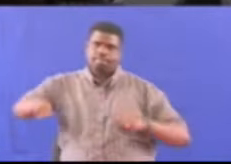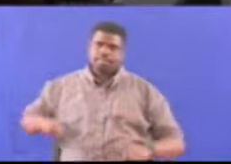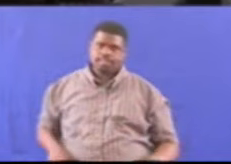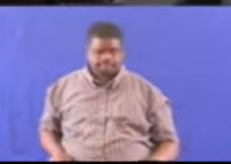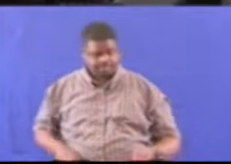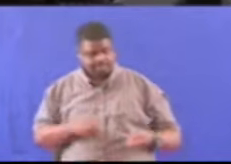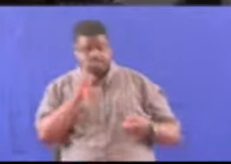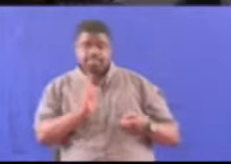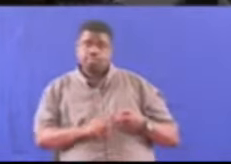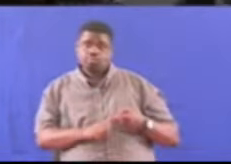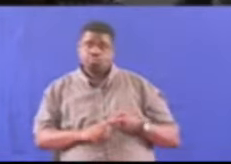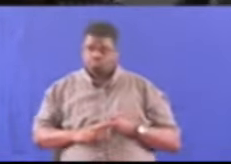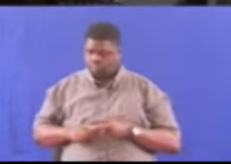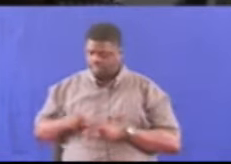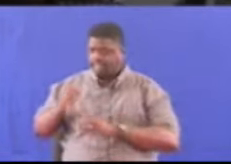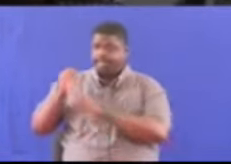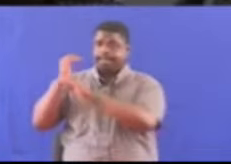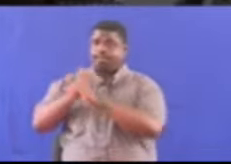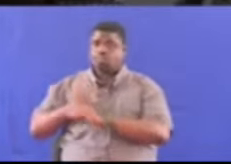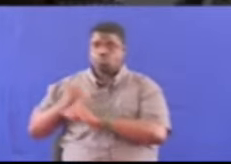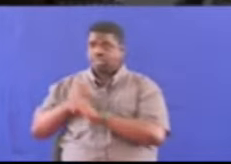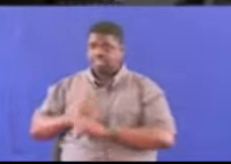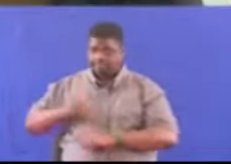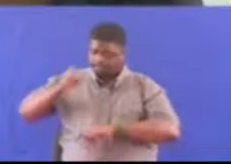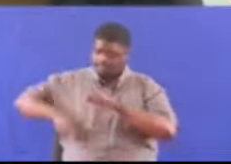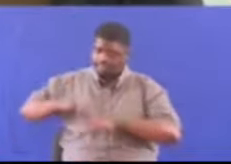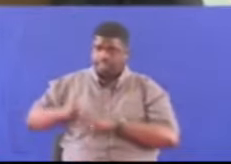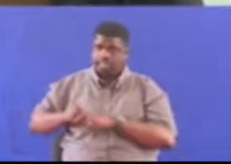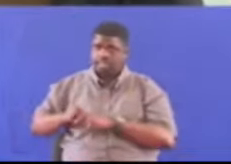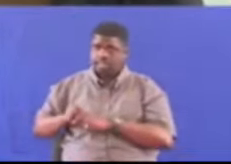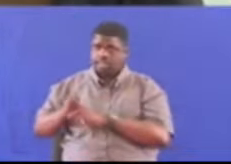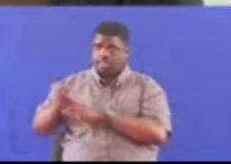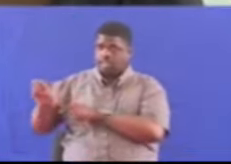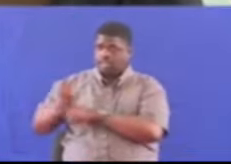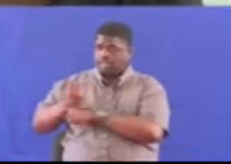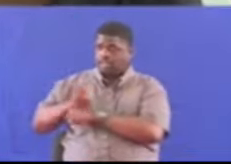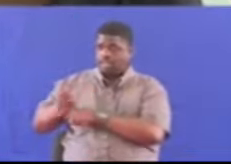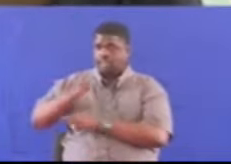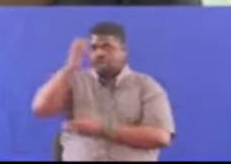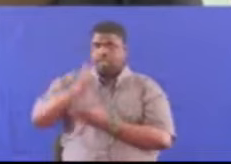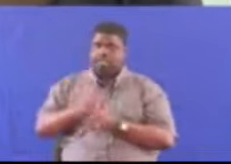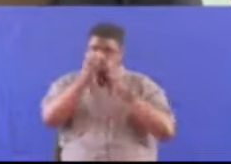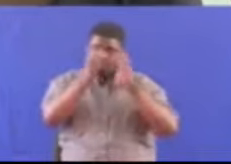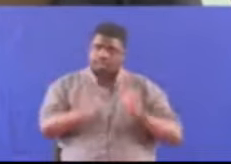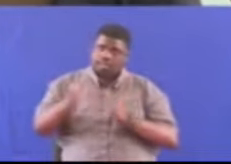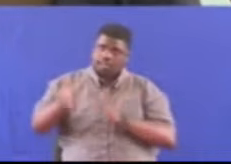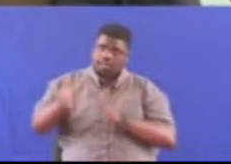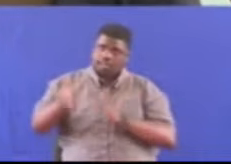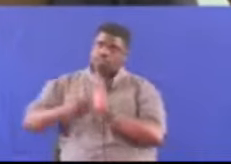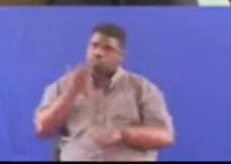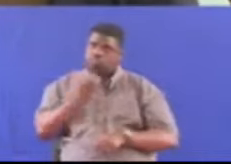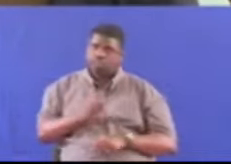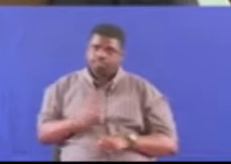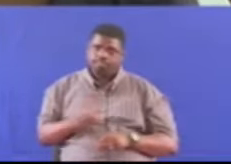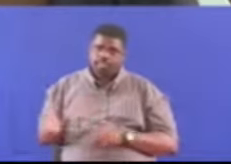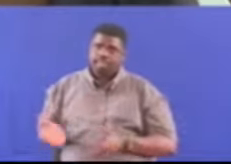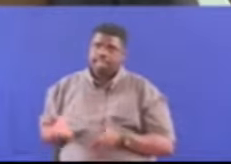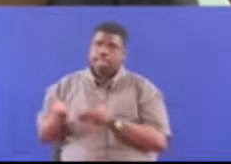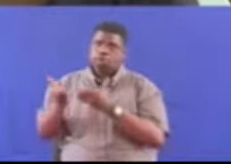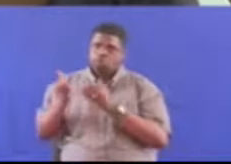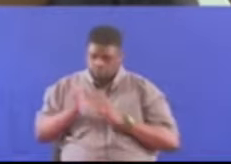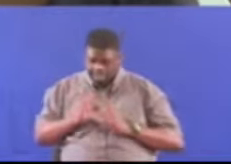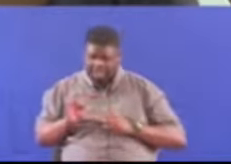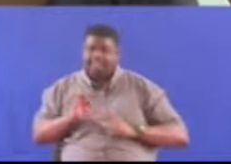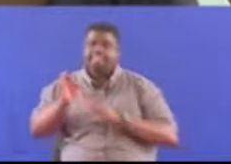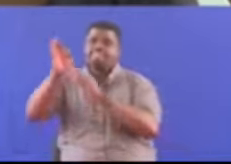kupigania demokrasia na kulinda haki za binadamu kama kigezo muhimu cha kuleta maendeleo endelevu. Na